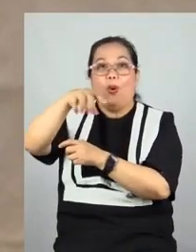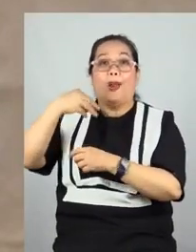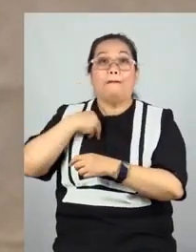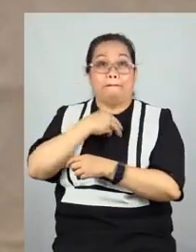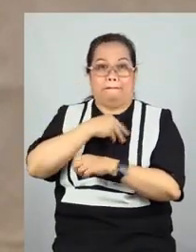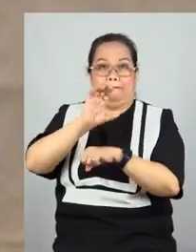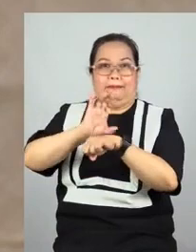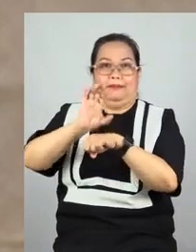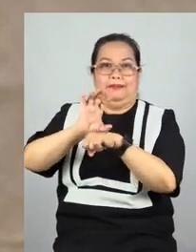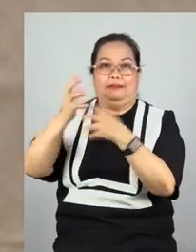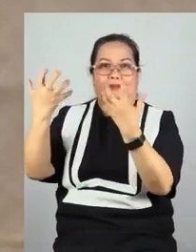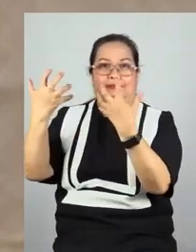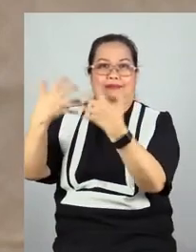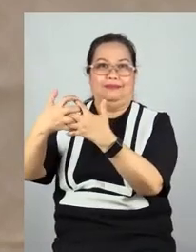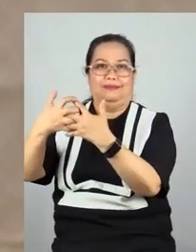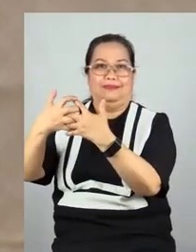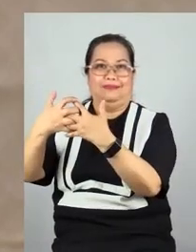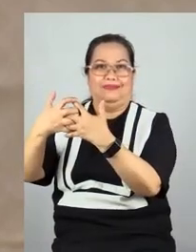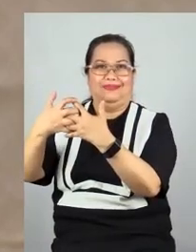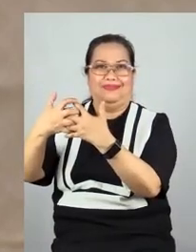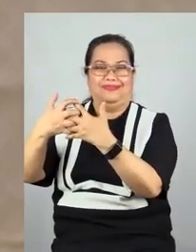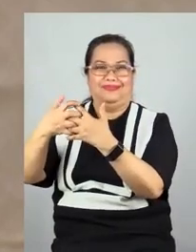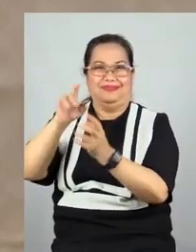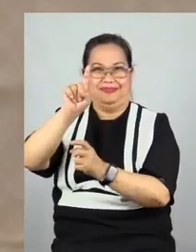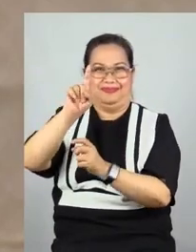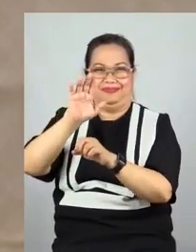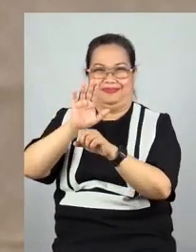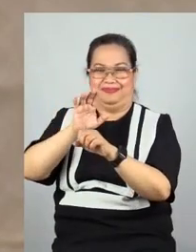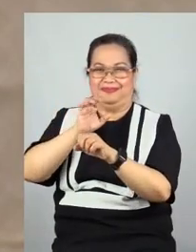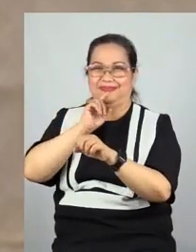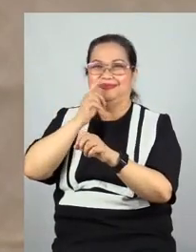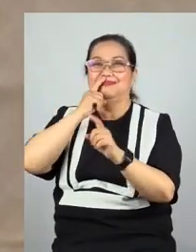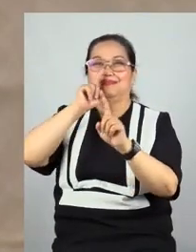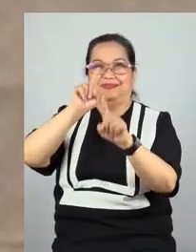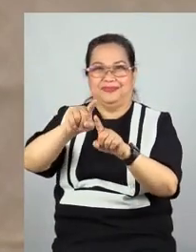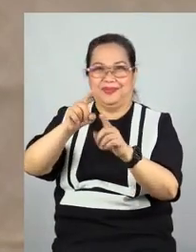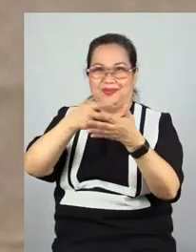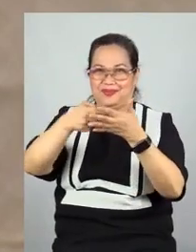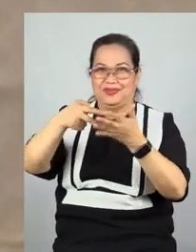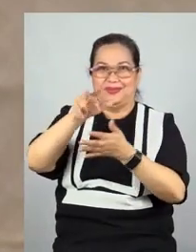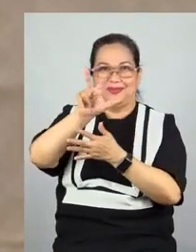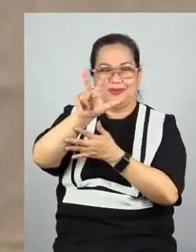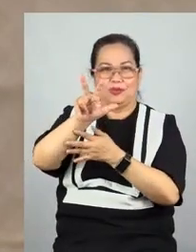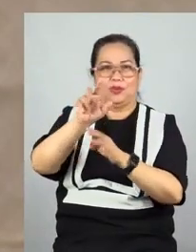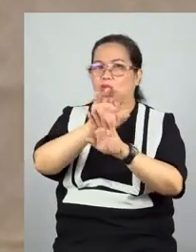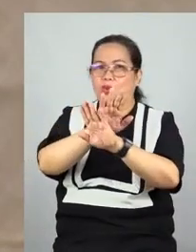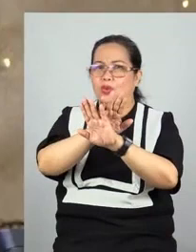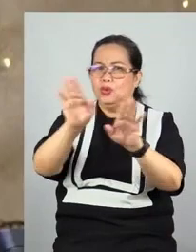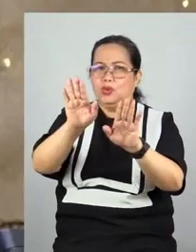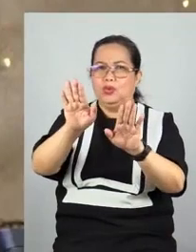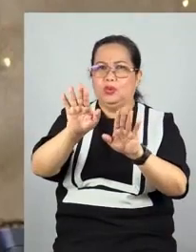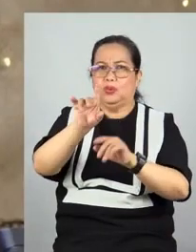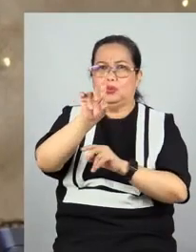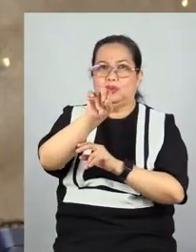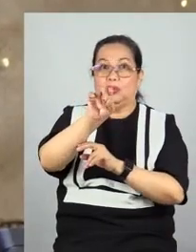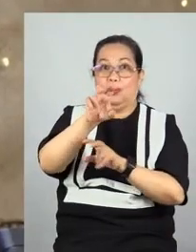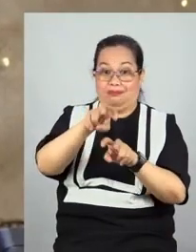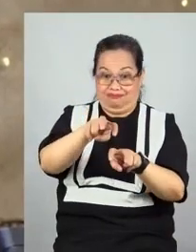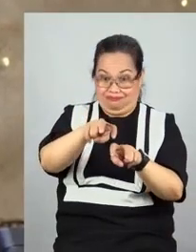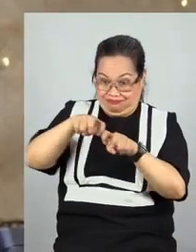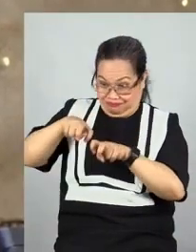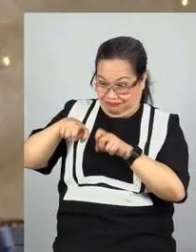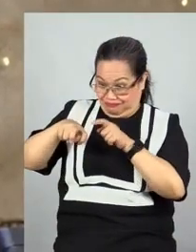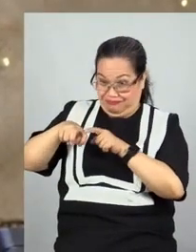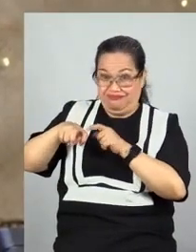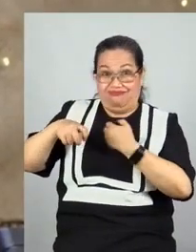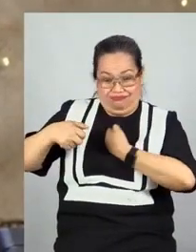Meron pa siyang tagubilin. Verse 3, do nothing from selfish